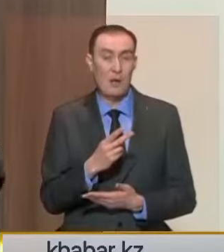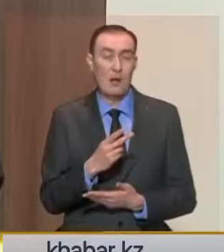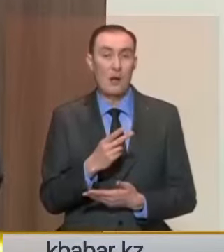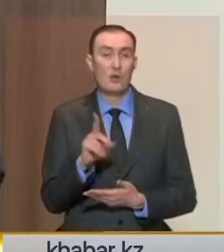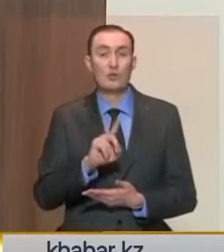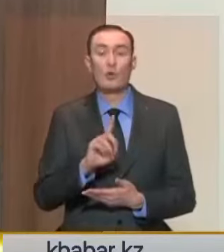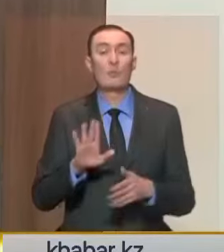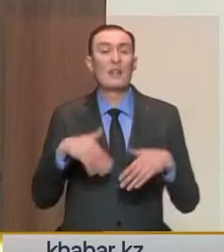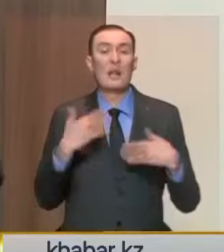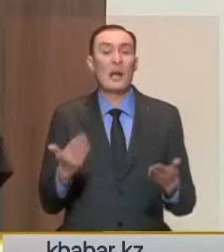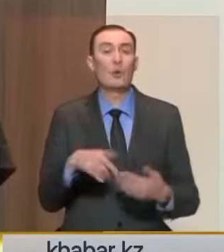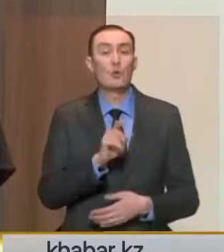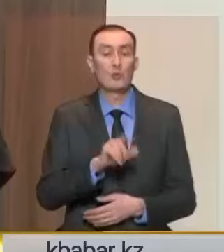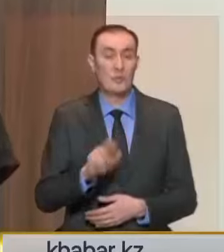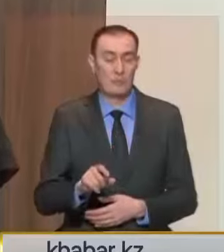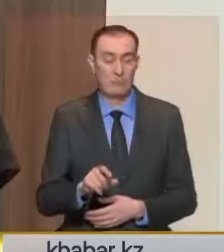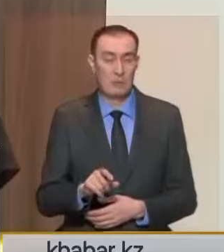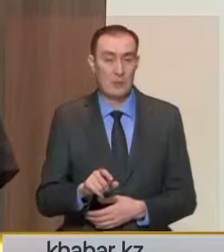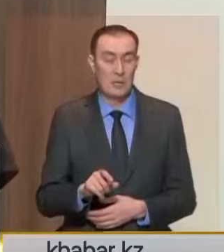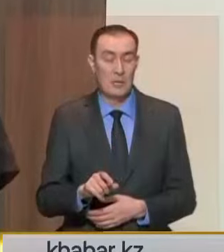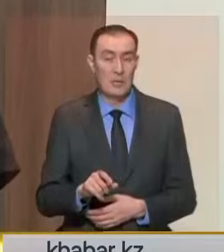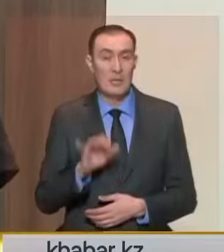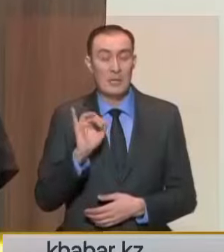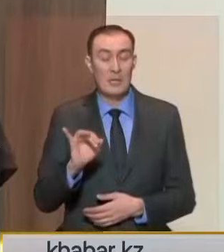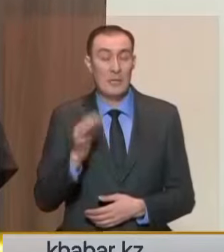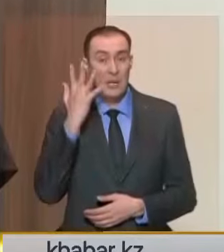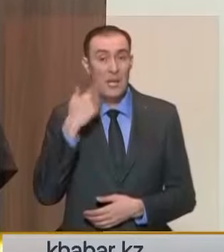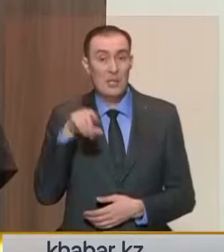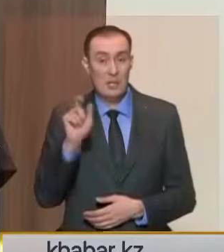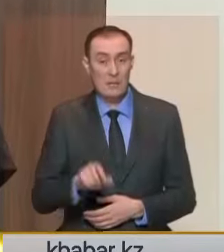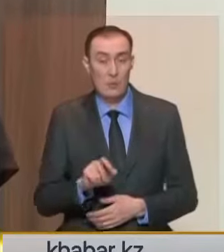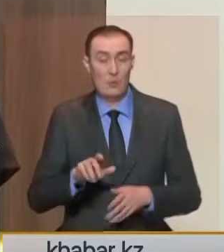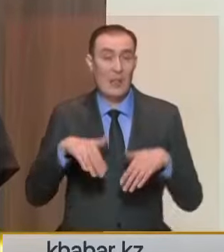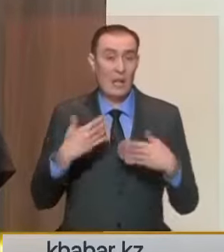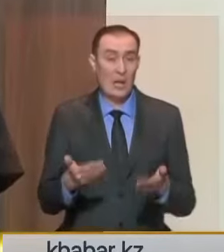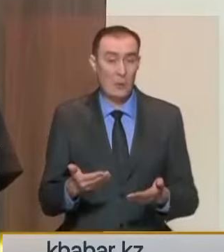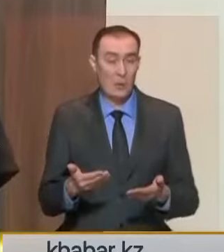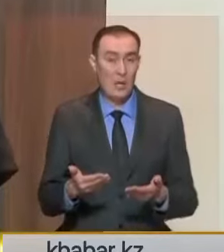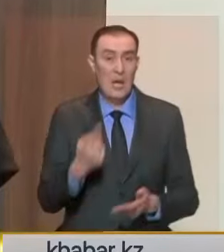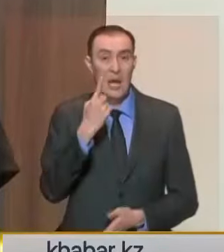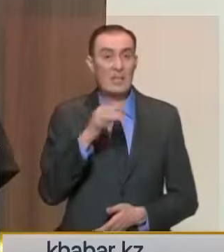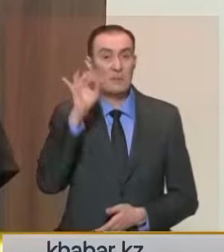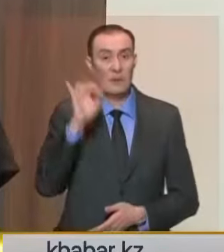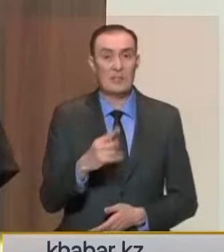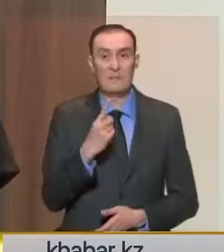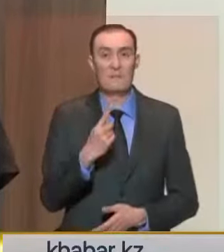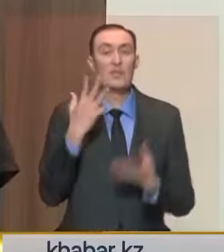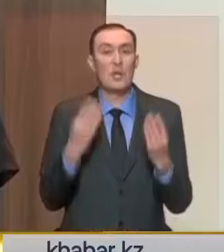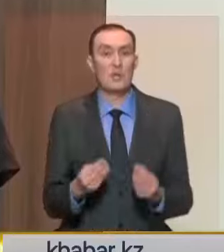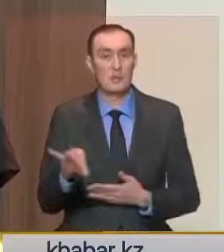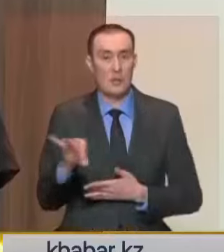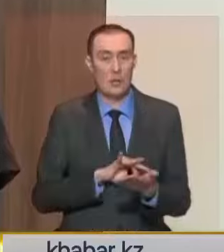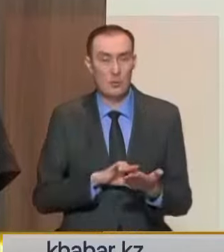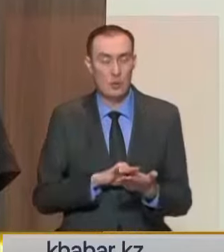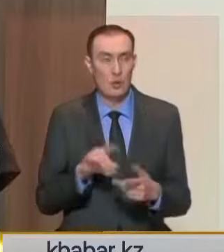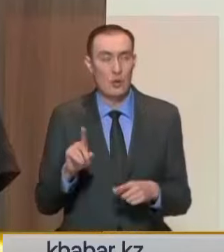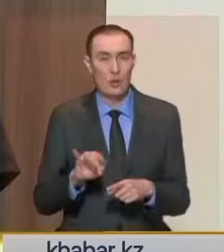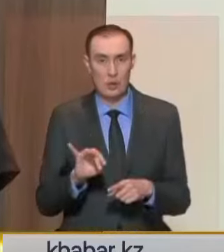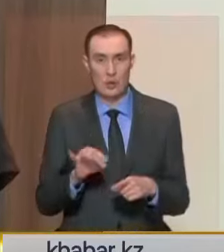что предлагают людям. И, например, когда людям предлагают 1% в день, да,